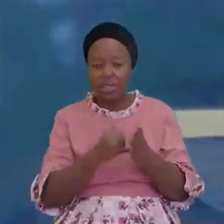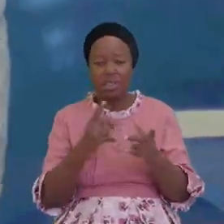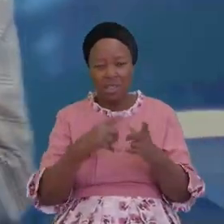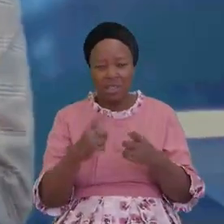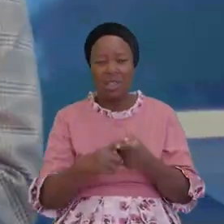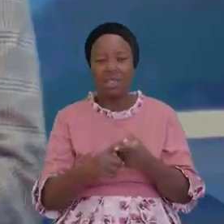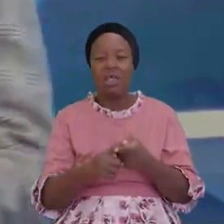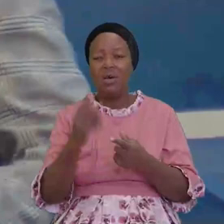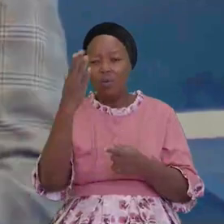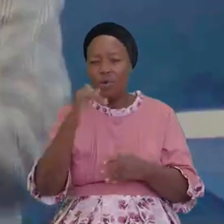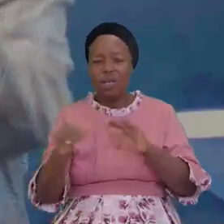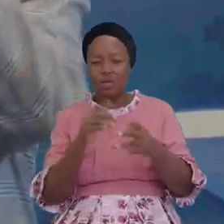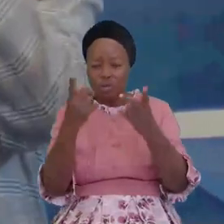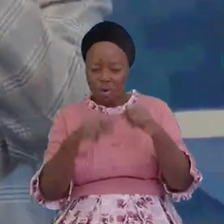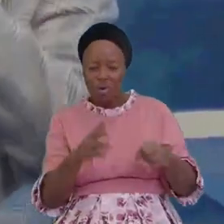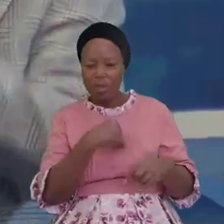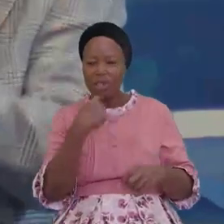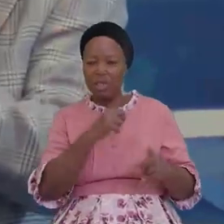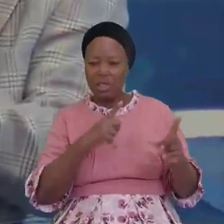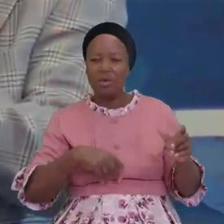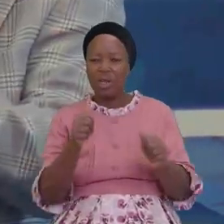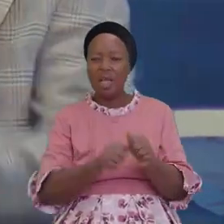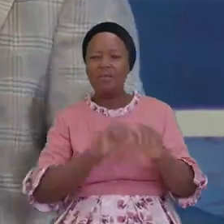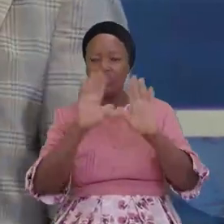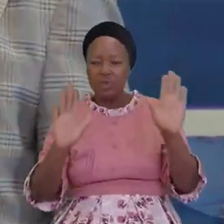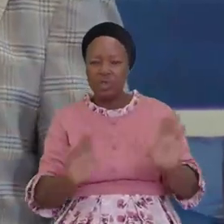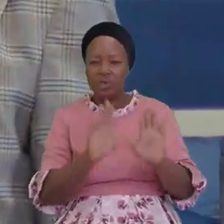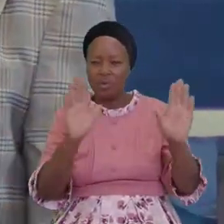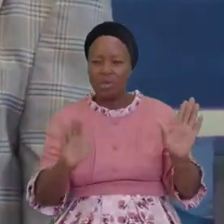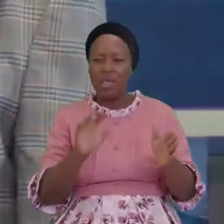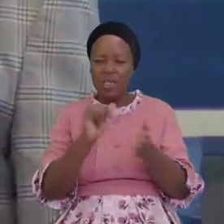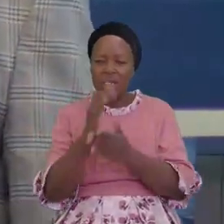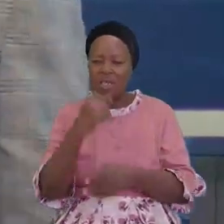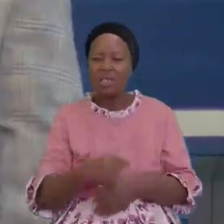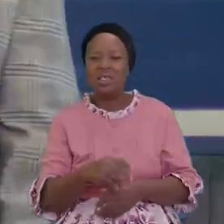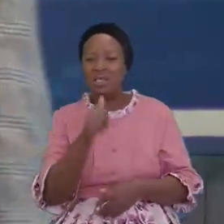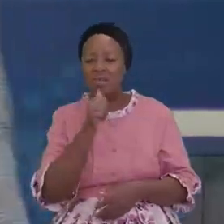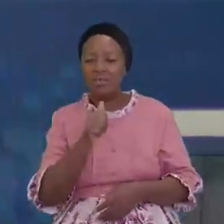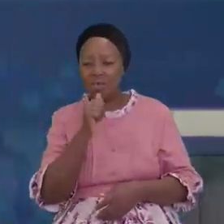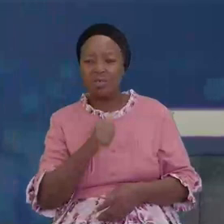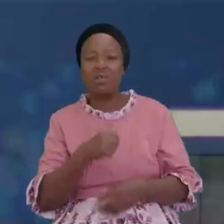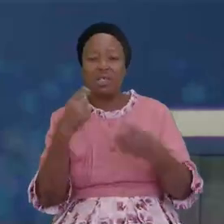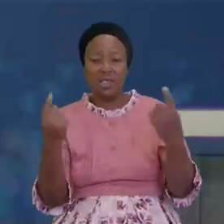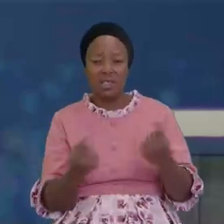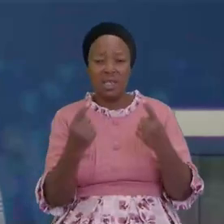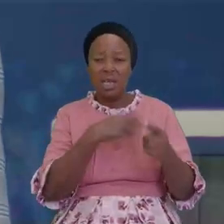Maintenant, si tu sais que tu ne devrais pas faire, si tu sais que tu devrais faire, pourquoi est-ce que tu viens et tu dis à Dieu chaque dimanche?